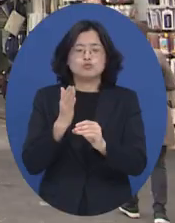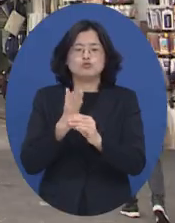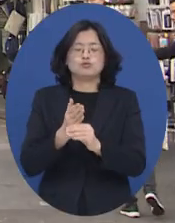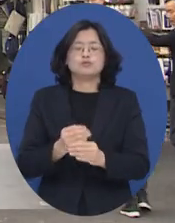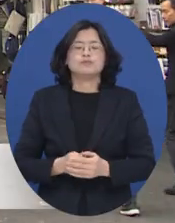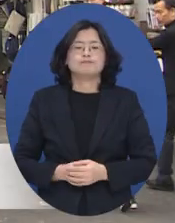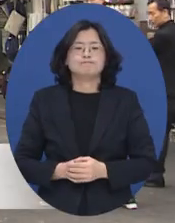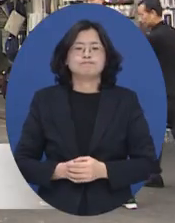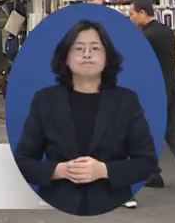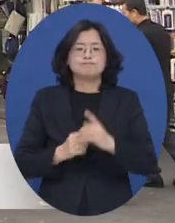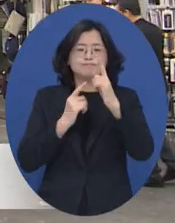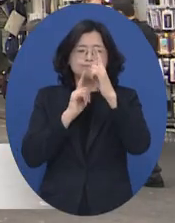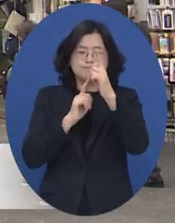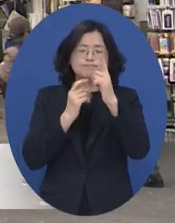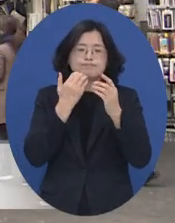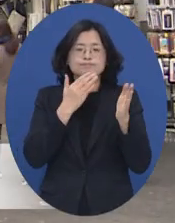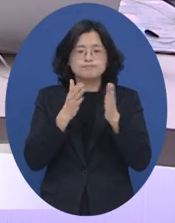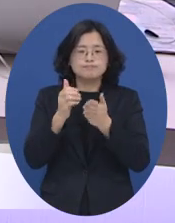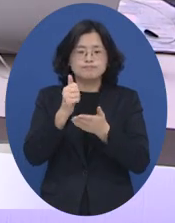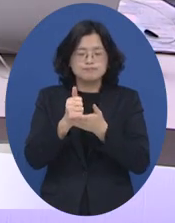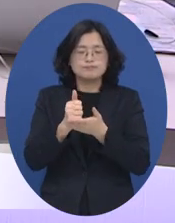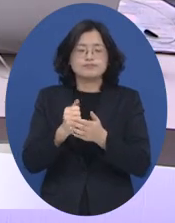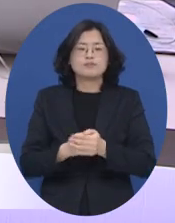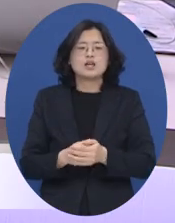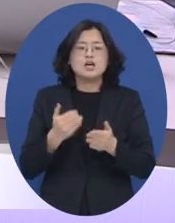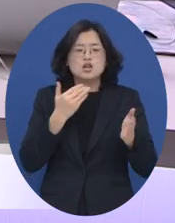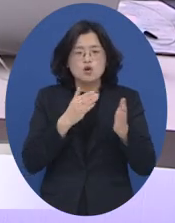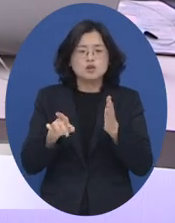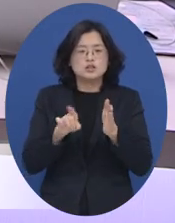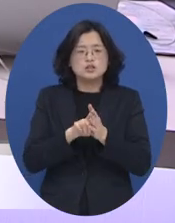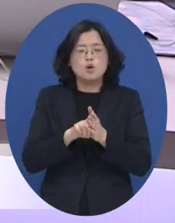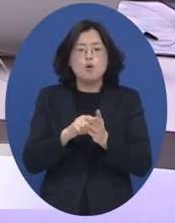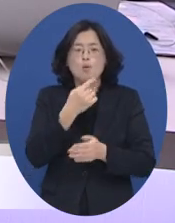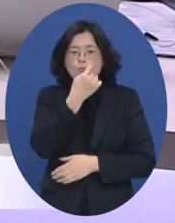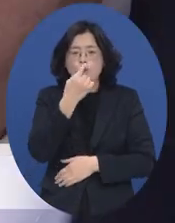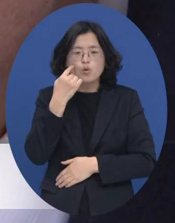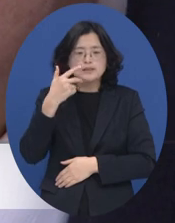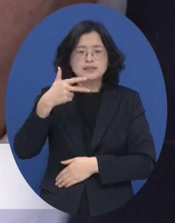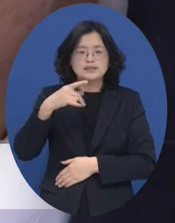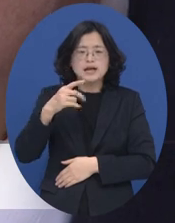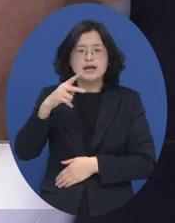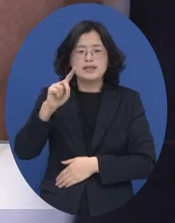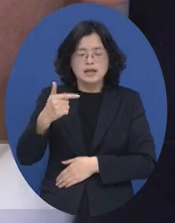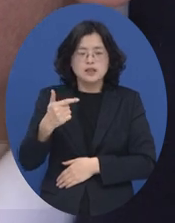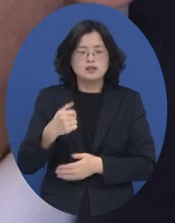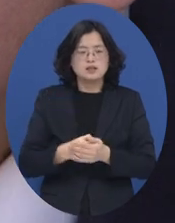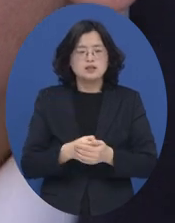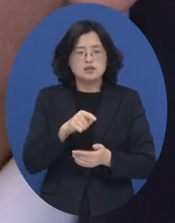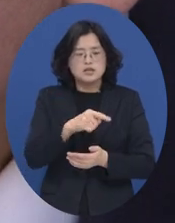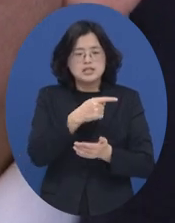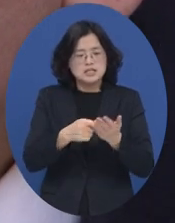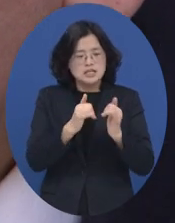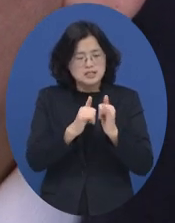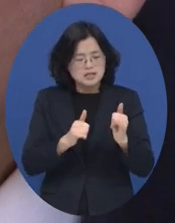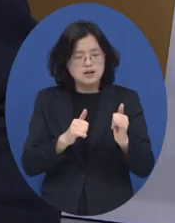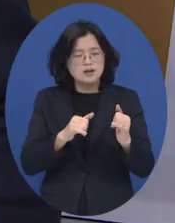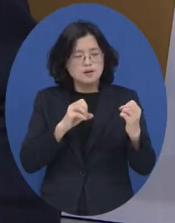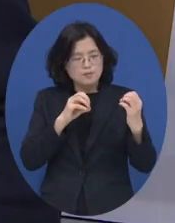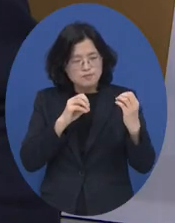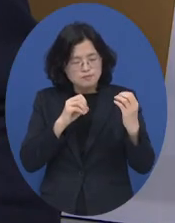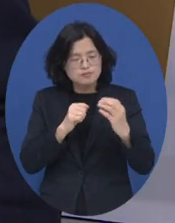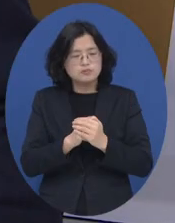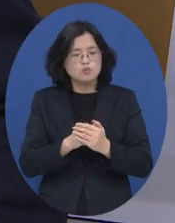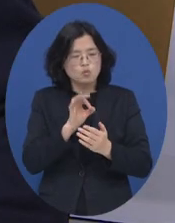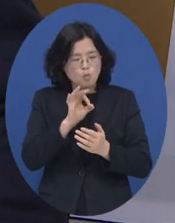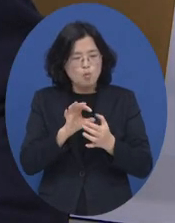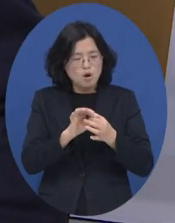있고요. 이재명 지사는 경기 신용보증재단 현장 버스에서 코로나19로 피해를 본 소상공인들의 어려움을 듣고